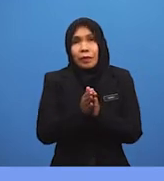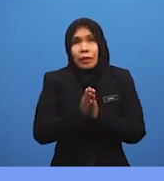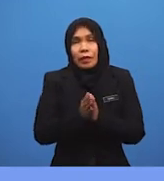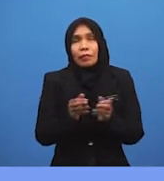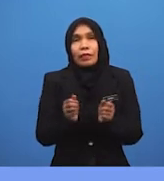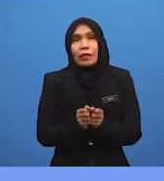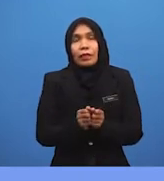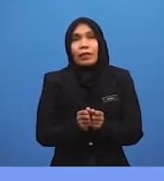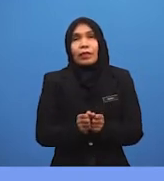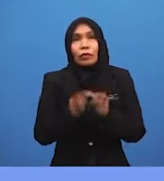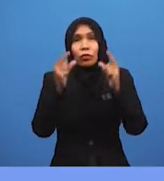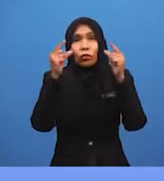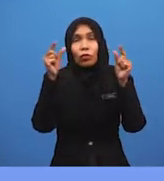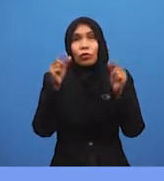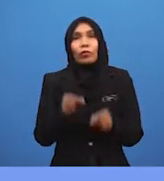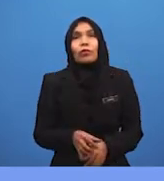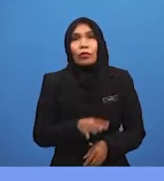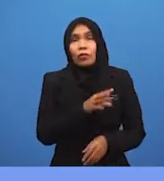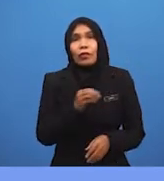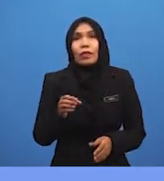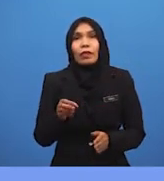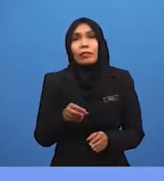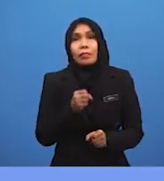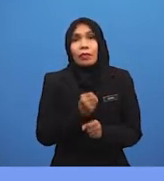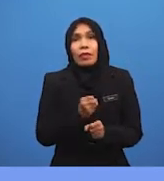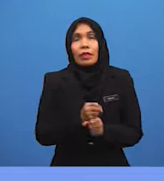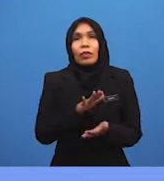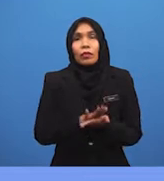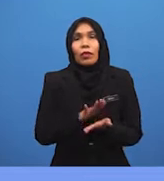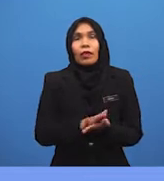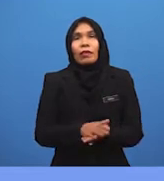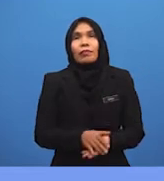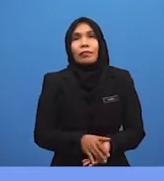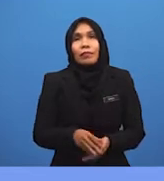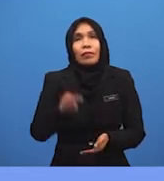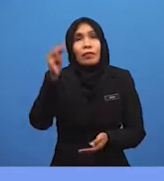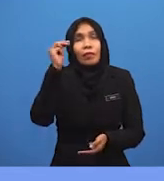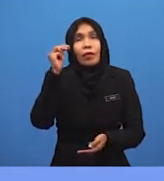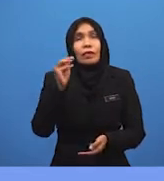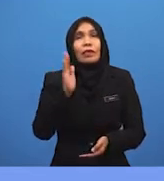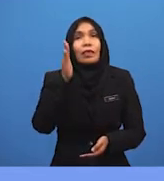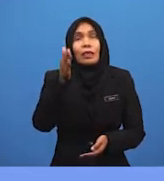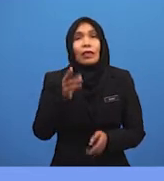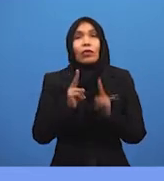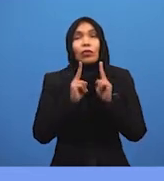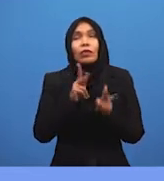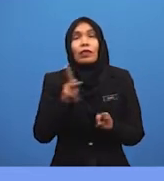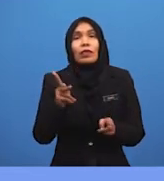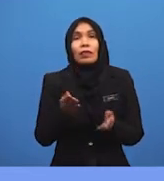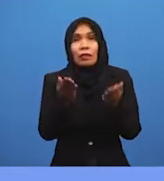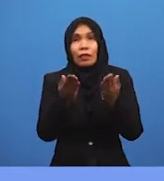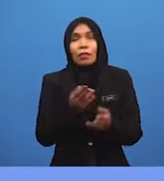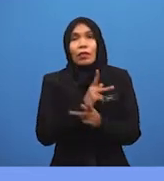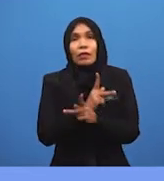keselamatan. Mani juga mengucapkan terima kasih kepada pembantu kantin selepas